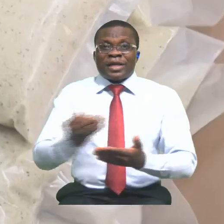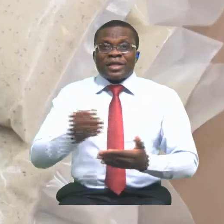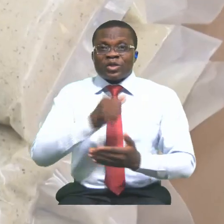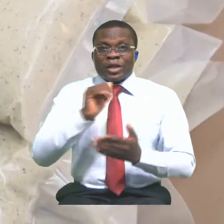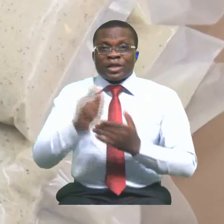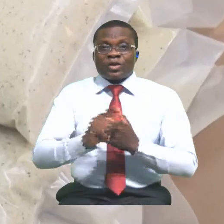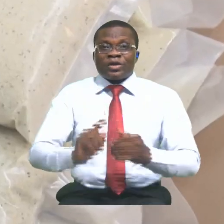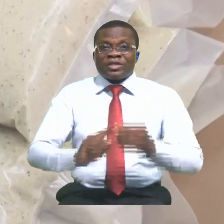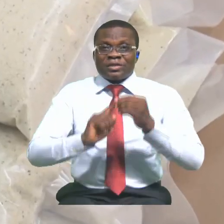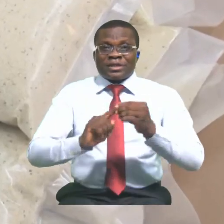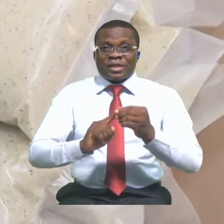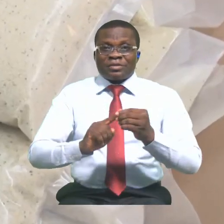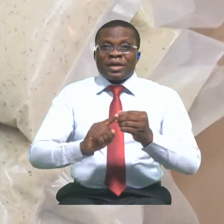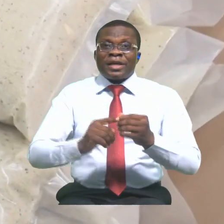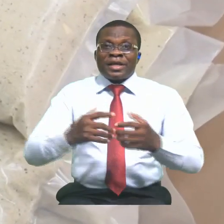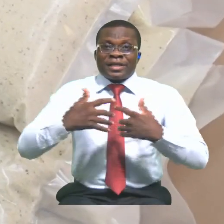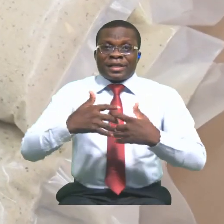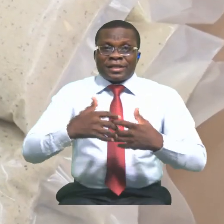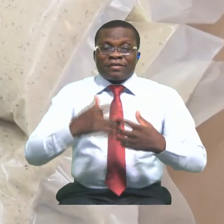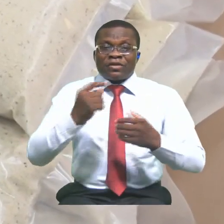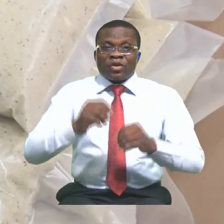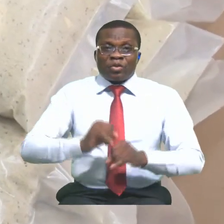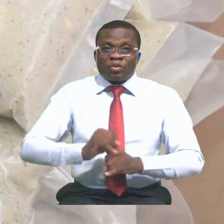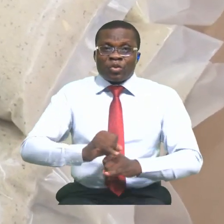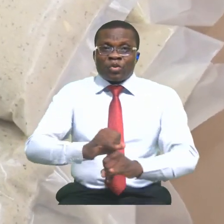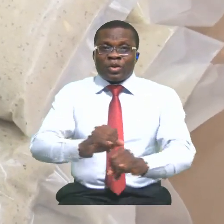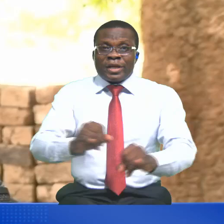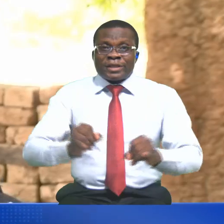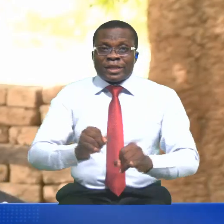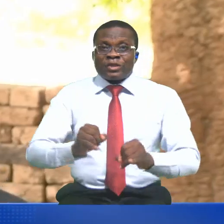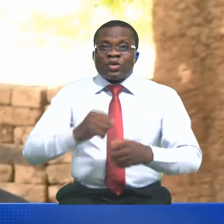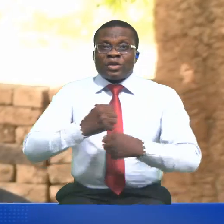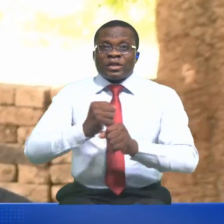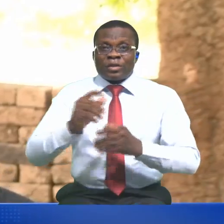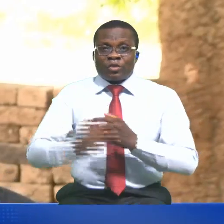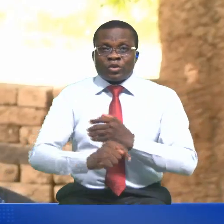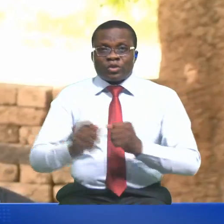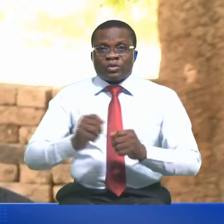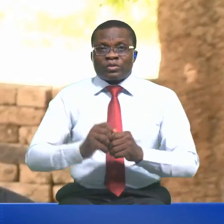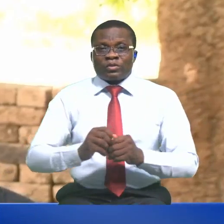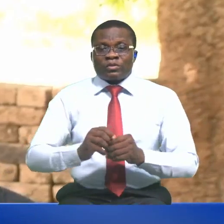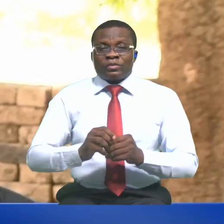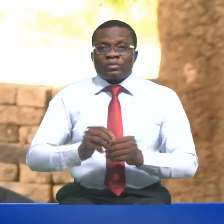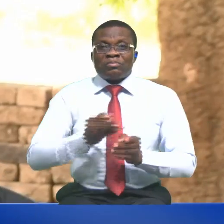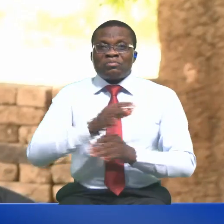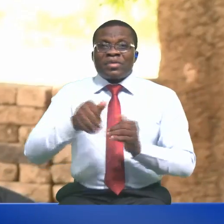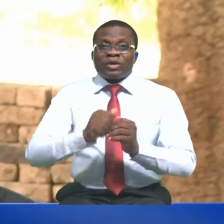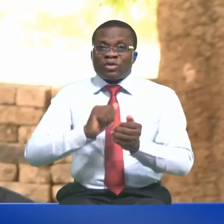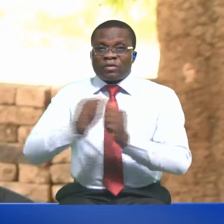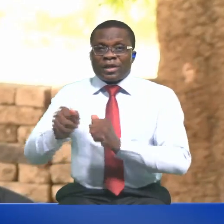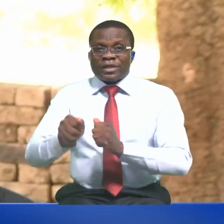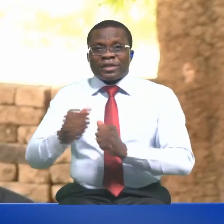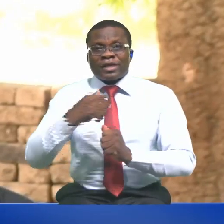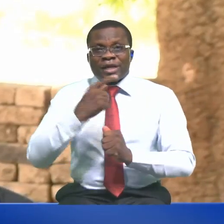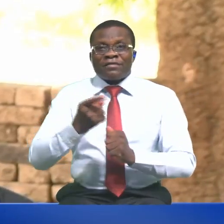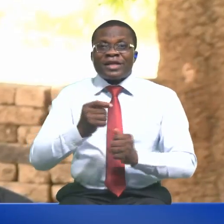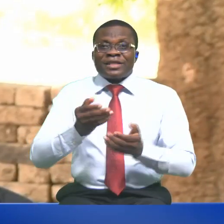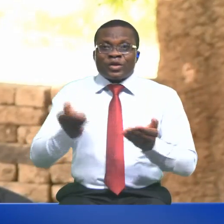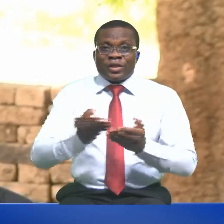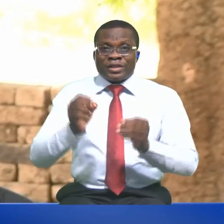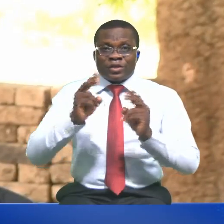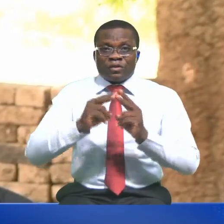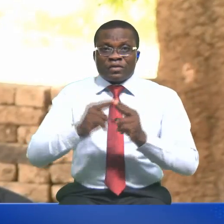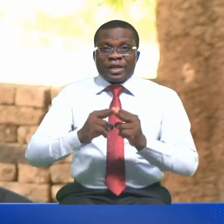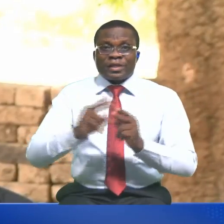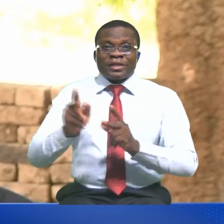l'occurrence, des tracteurs pour l'extension de nos productions. Partout où elle ira, elle va dire qu'à Bukumbe, les